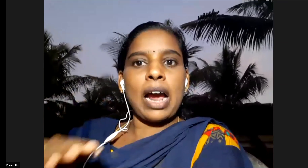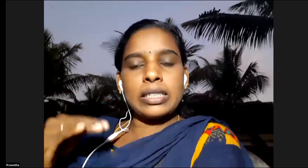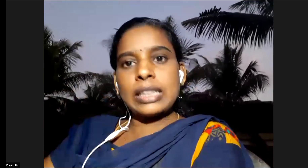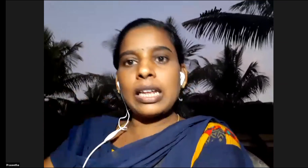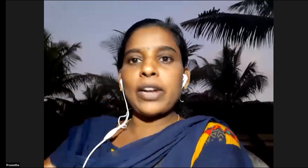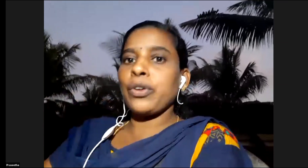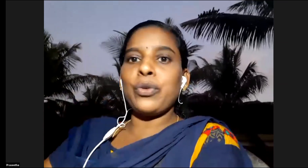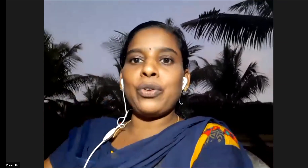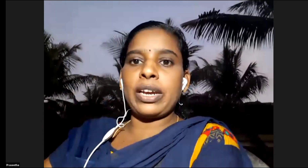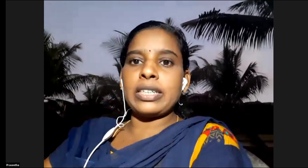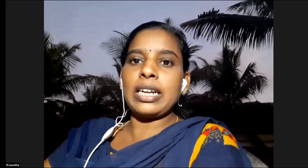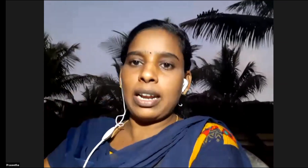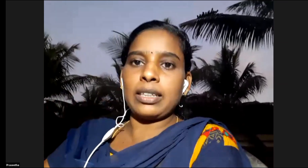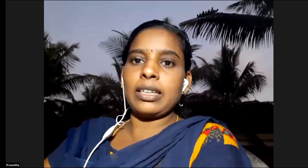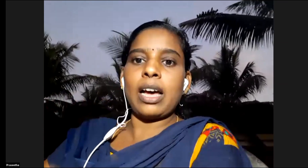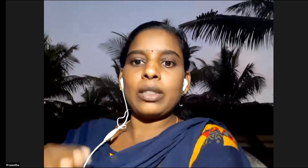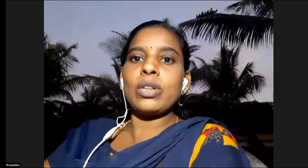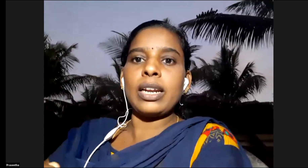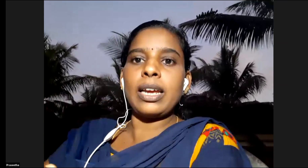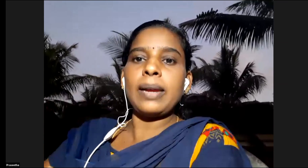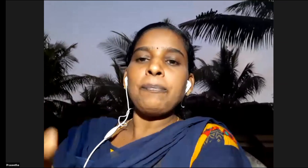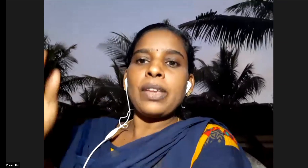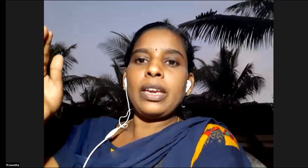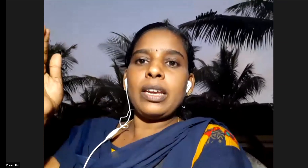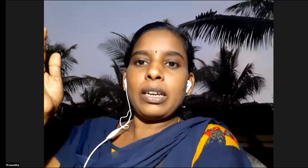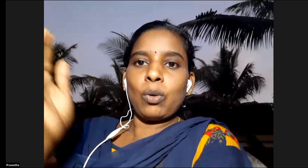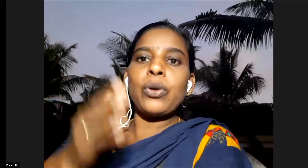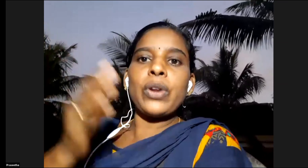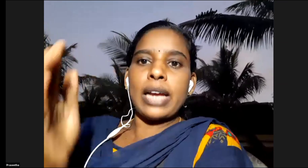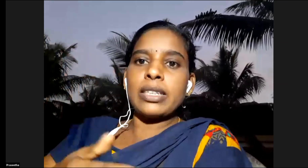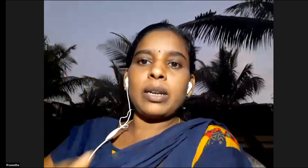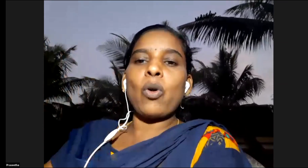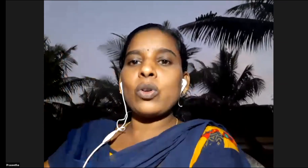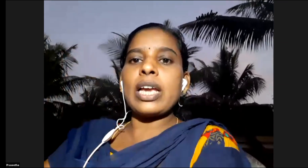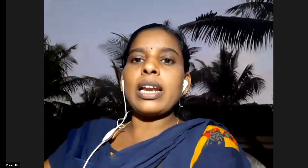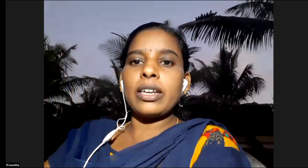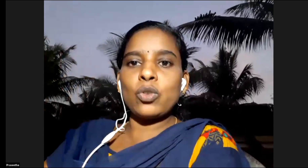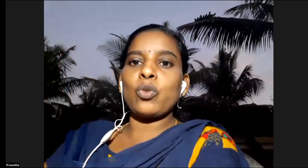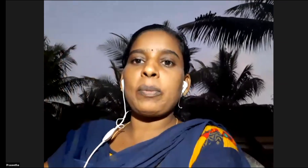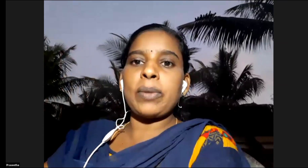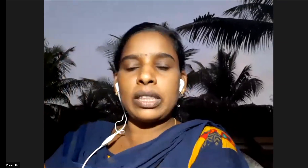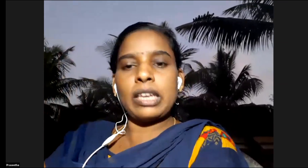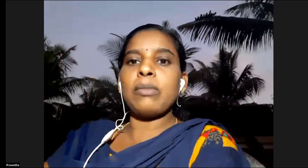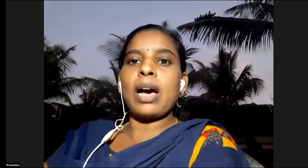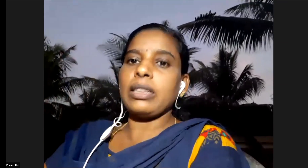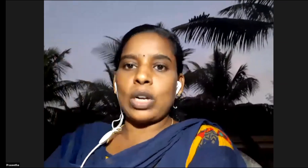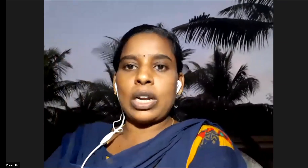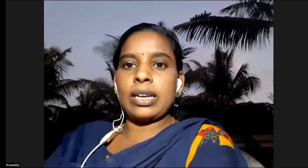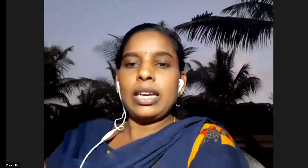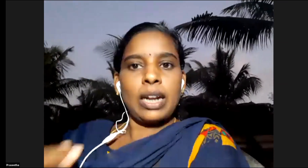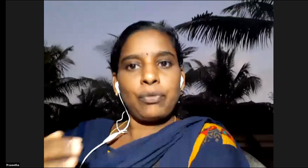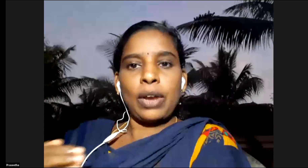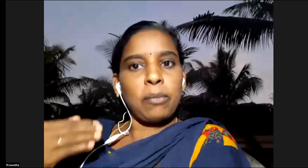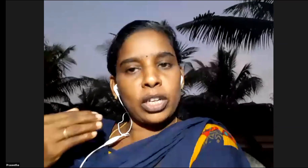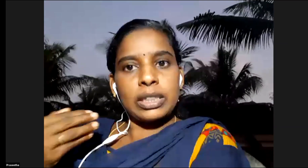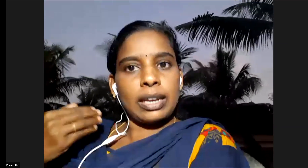അതുകൊണ്ടാവാം രാജ്യാന്തരമായിട്ട് ഒരു യൂണിഫിക്കേഷൻ ഇല്ലാത്തത്. അതുകൊണ്ട് തന്നെ ഈ ഓരോ രാജ്യത്തിനും ഓരോ സൈൻ ലാംഗ്വേജ് രൂപപ്പെടുത്തിയതും അതുകൊണ്ടാണ്.